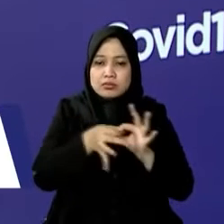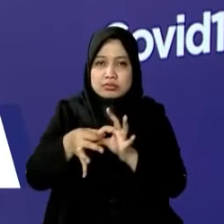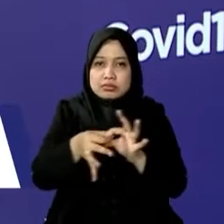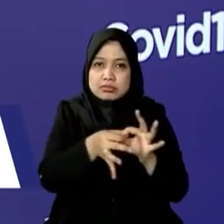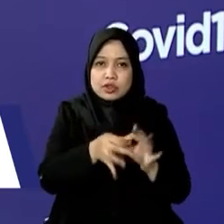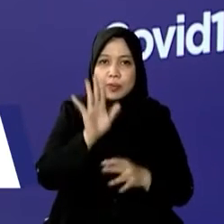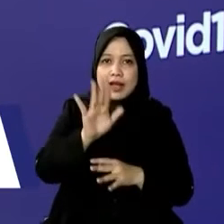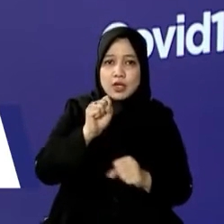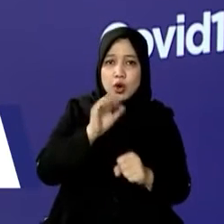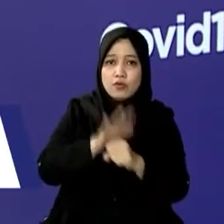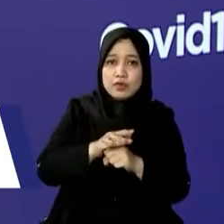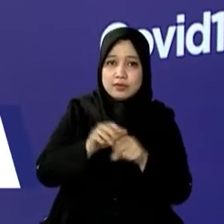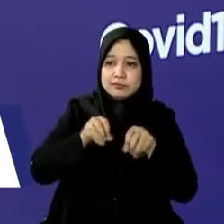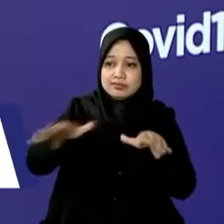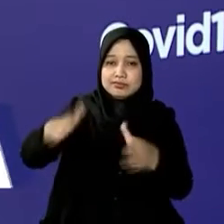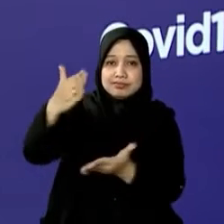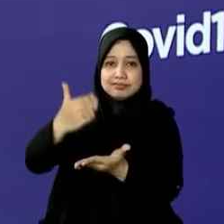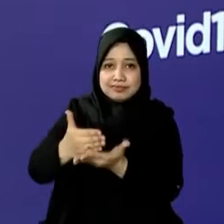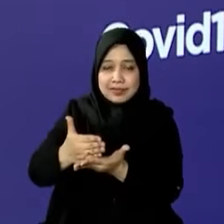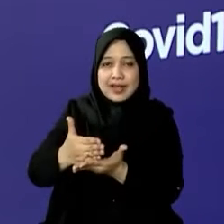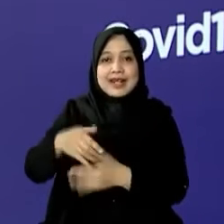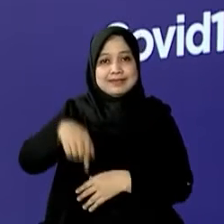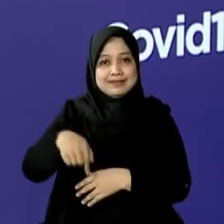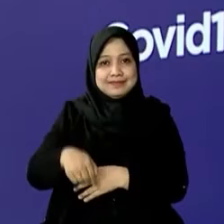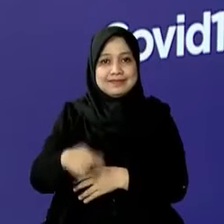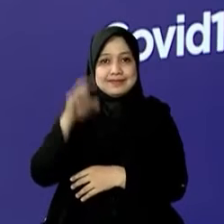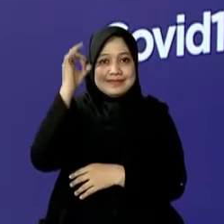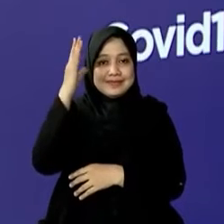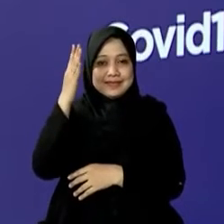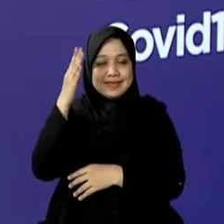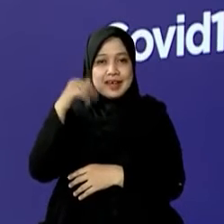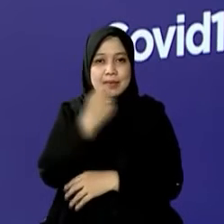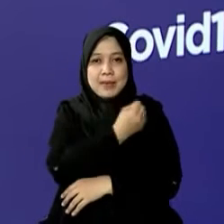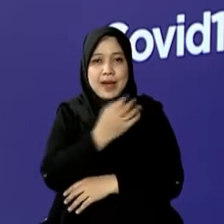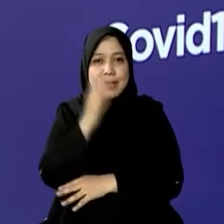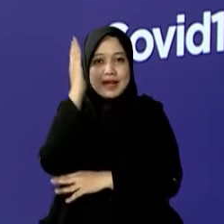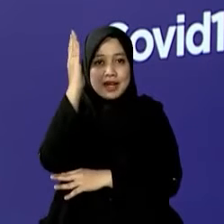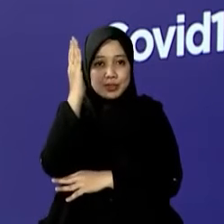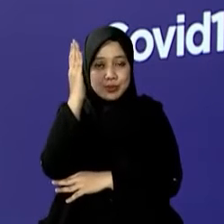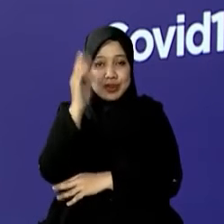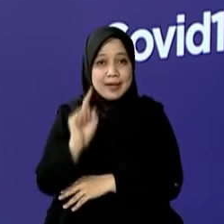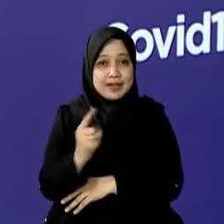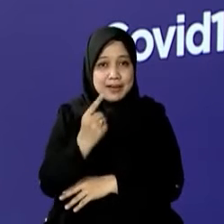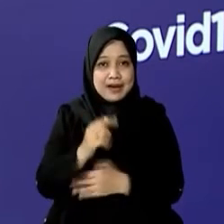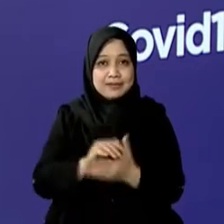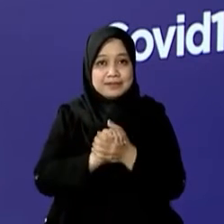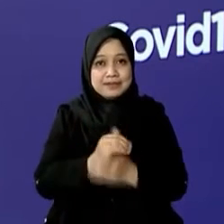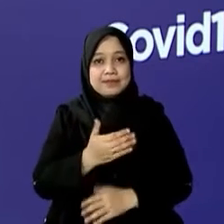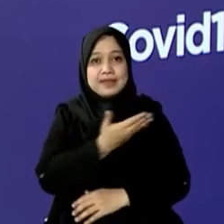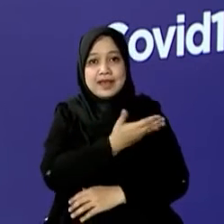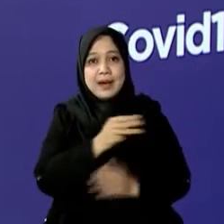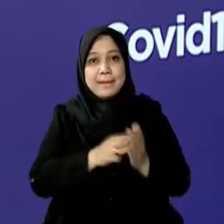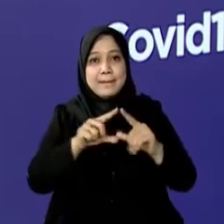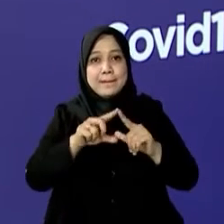coffee 19 ini telah bergabung bersama saya di studio pada siang hari ini sejumlah narasumber yang pertama saya Perkenalkan ada Mafira